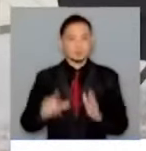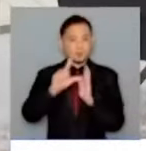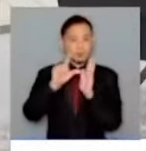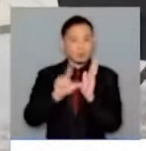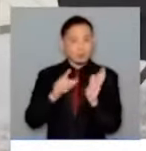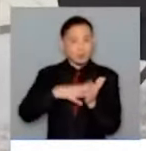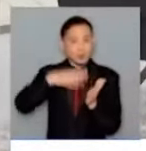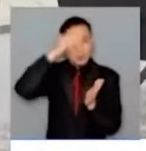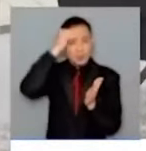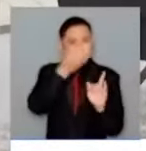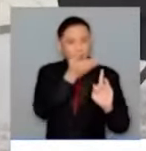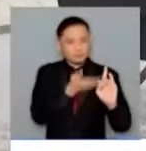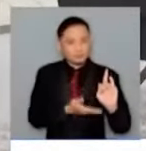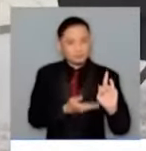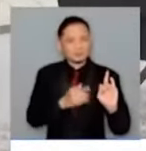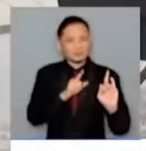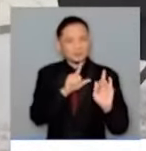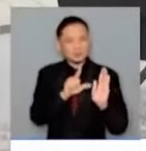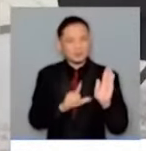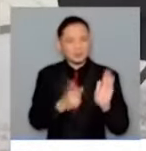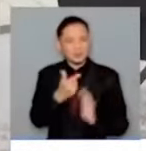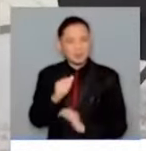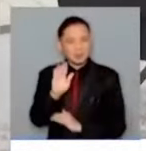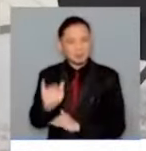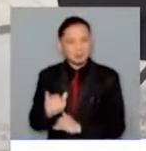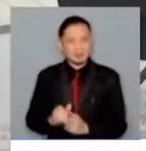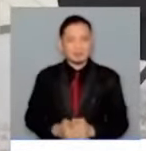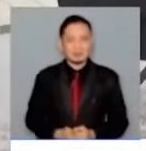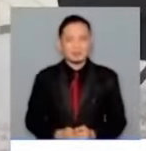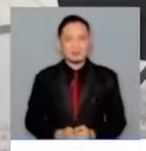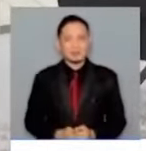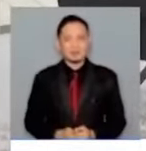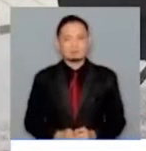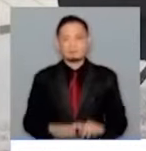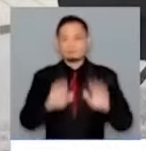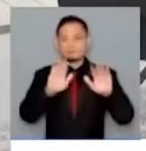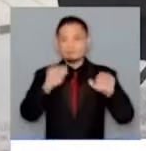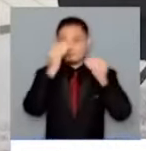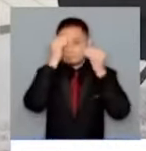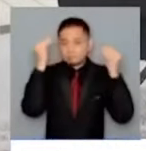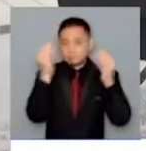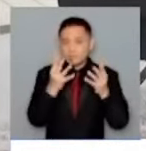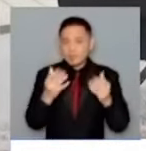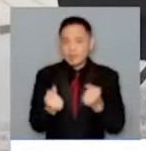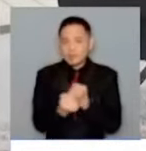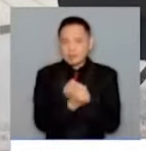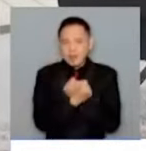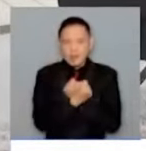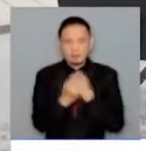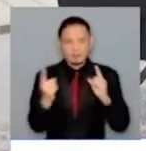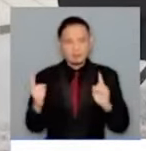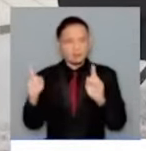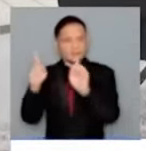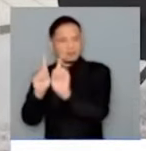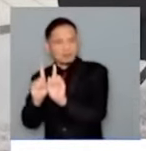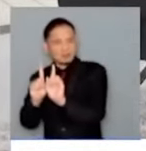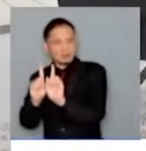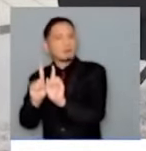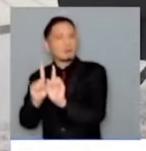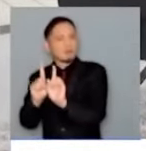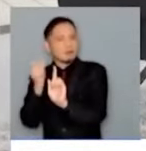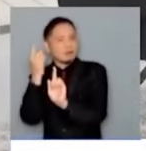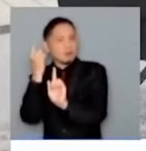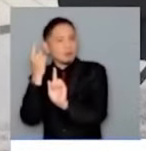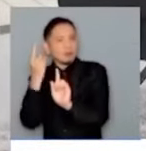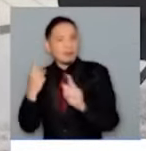Kapag nagmamahalan, karaniwang dalawa lang ang kailangan. Pero paano kung may sabit na, kabit o